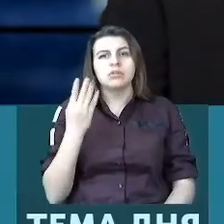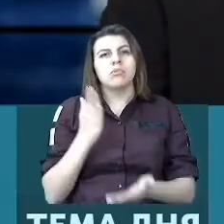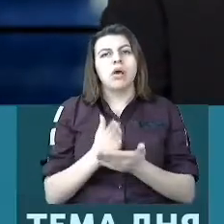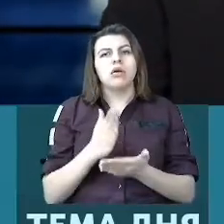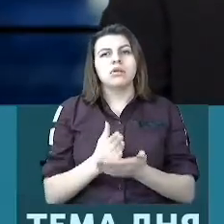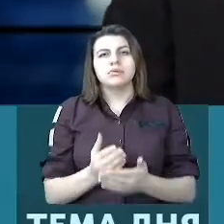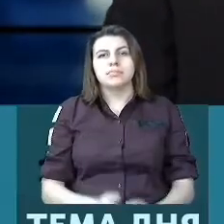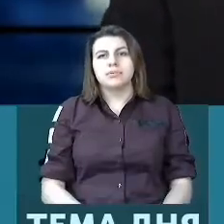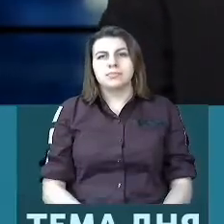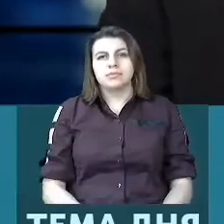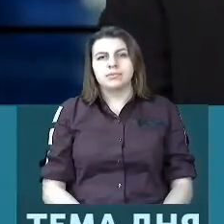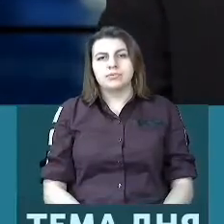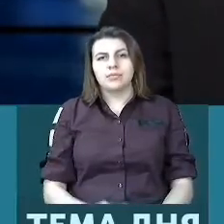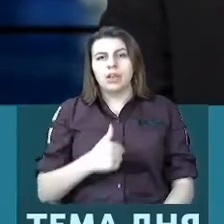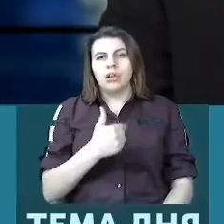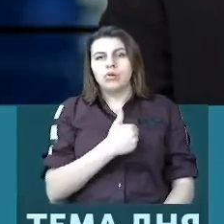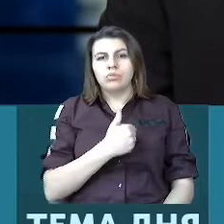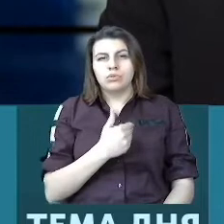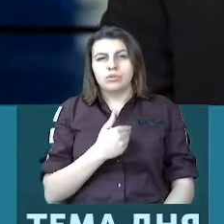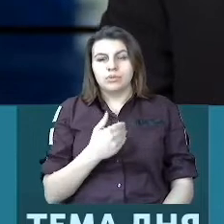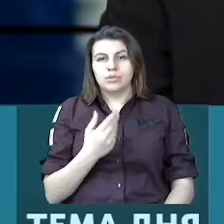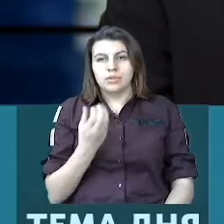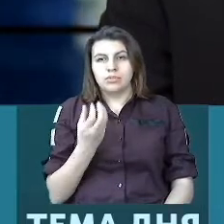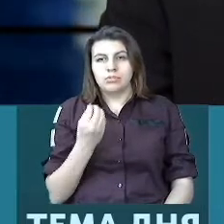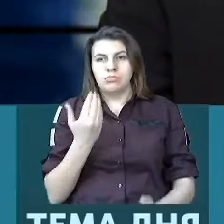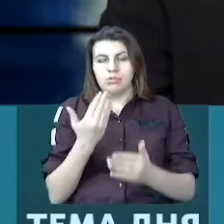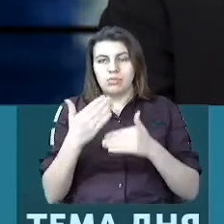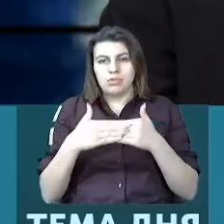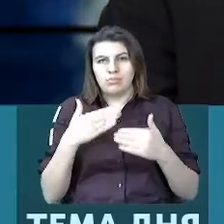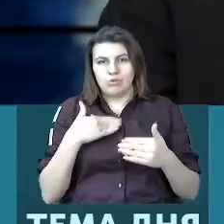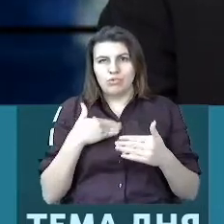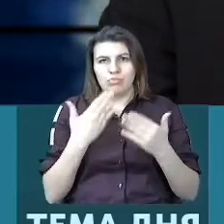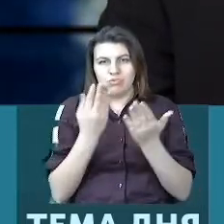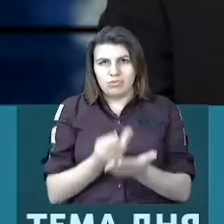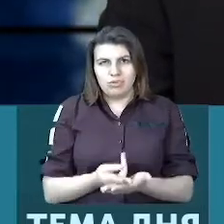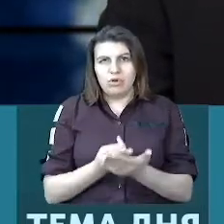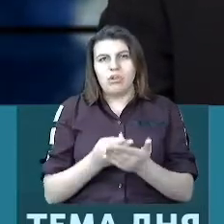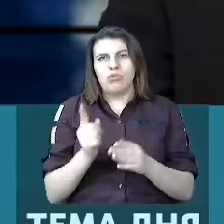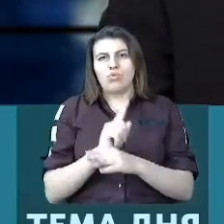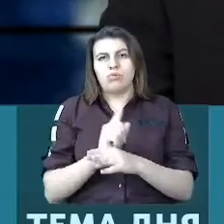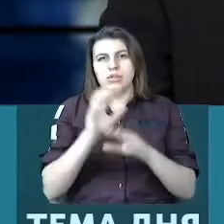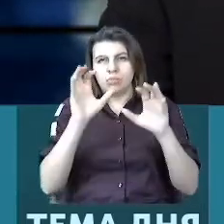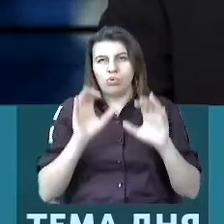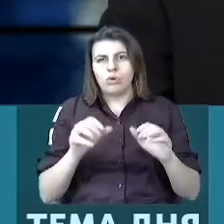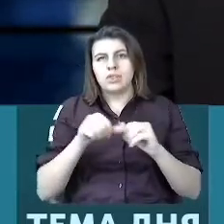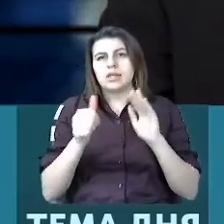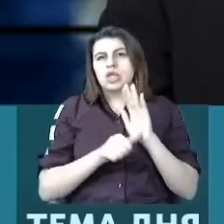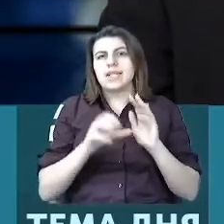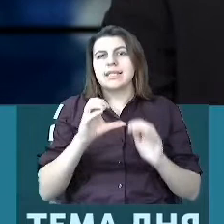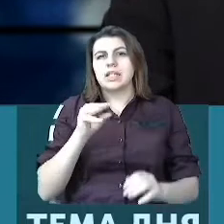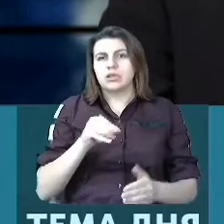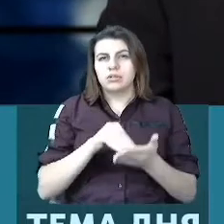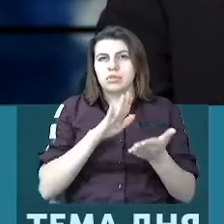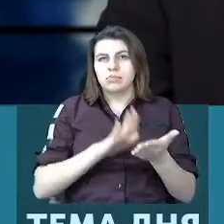Дивіться, переді мною лежать деякі норми закону про працю, та от який наразі розглядається. Зокрема, в статті 16 написано, в